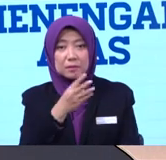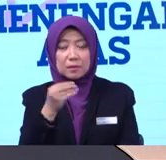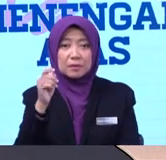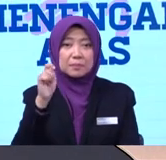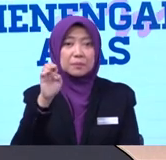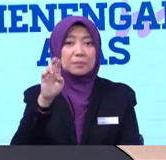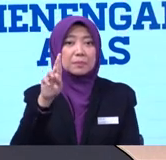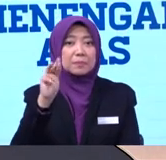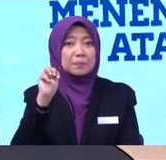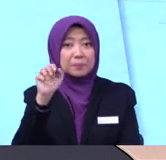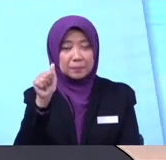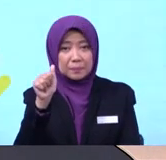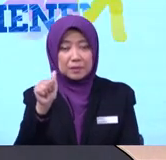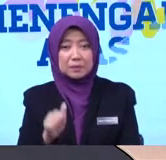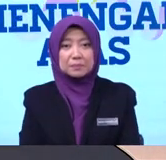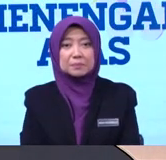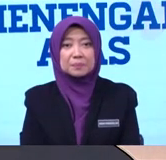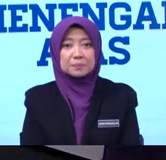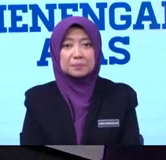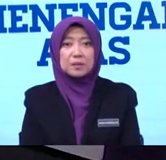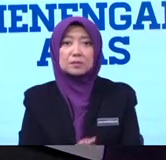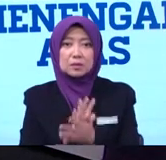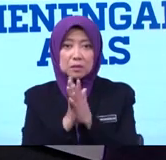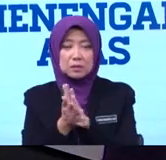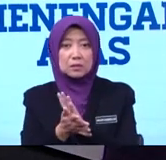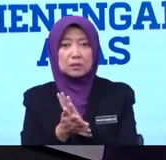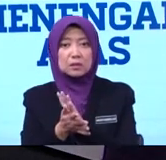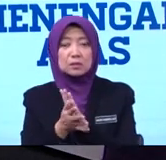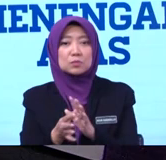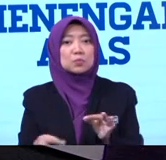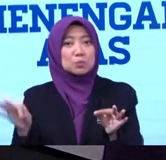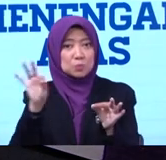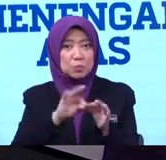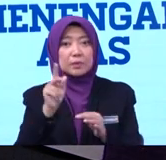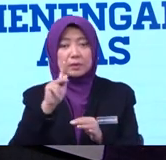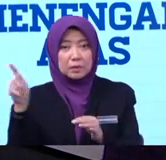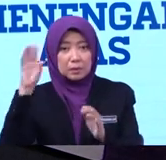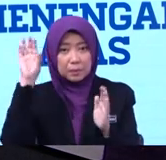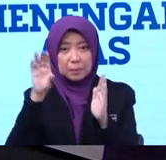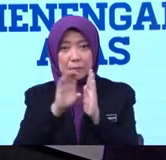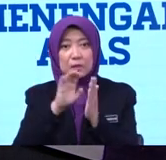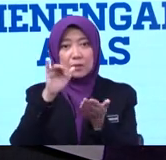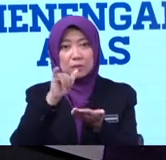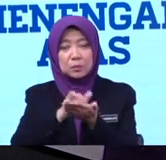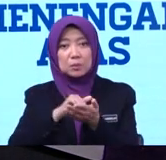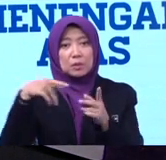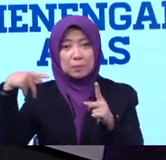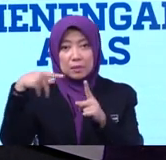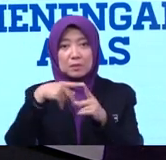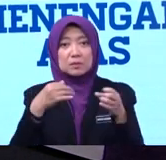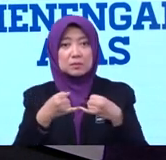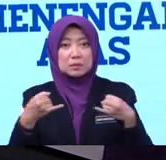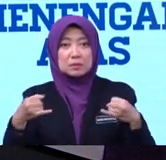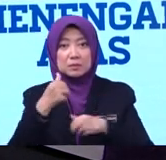pencemaran jadi sesuai pada ikan gambar jenis pencemaran alam